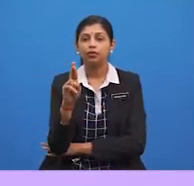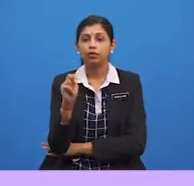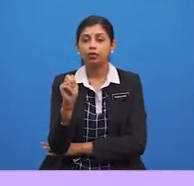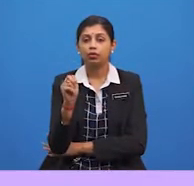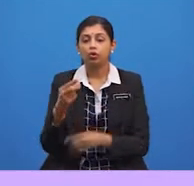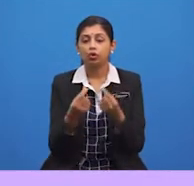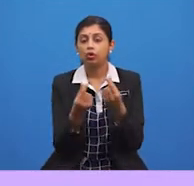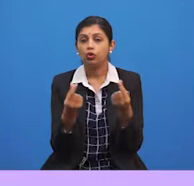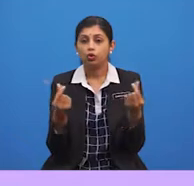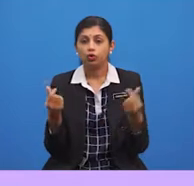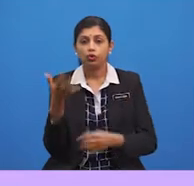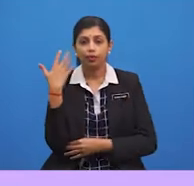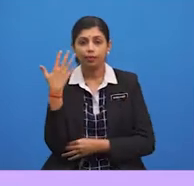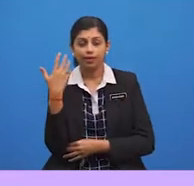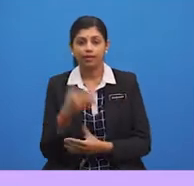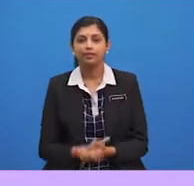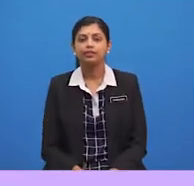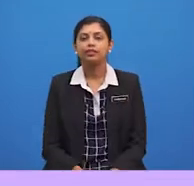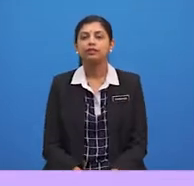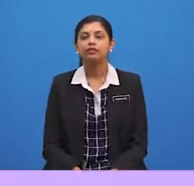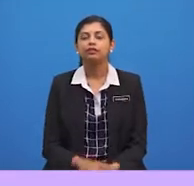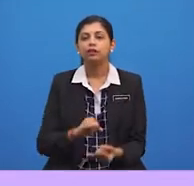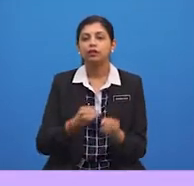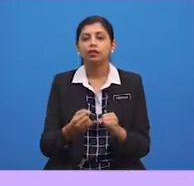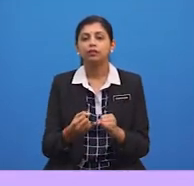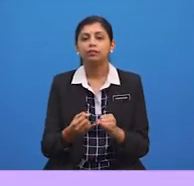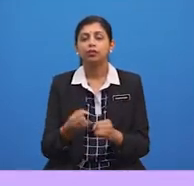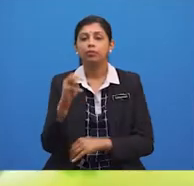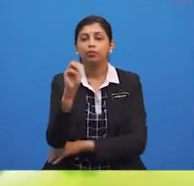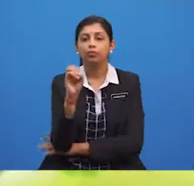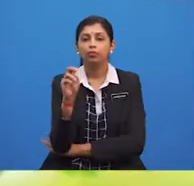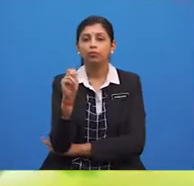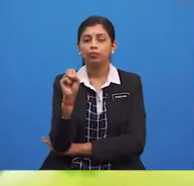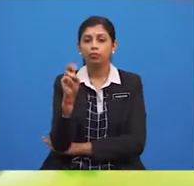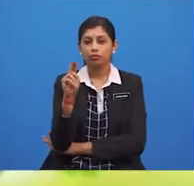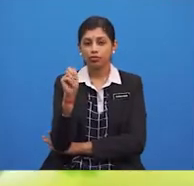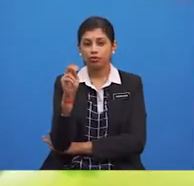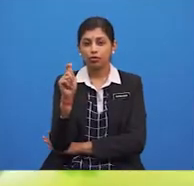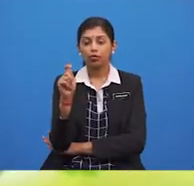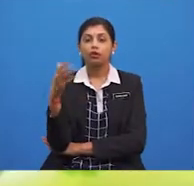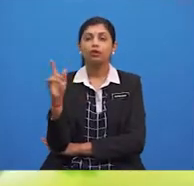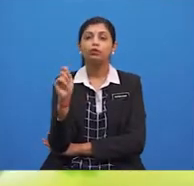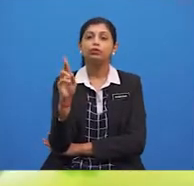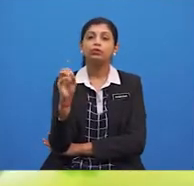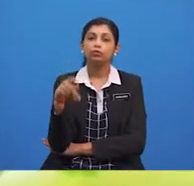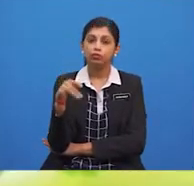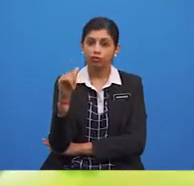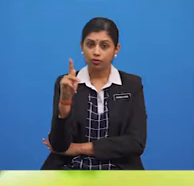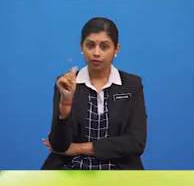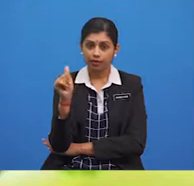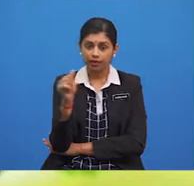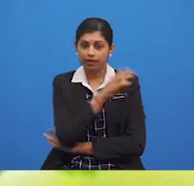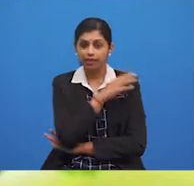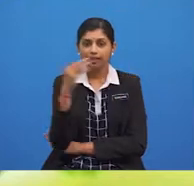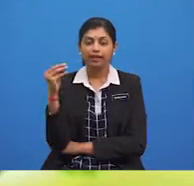iklim monsun tropika dan iklim khatulistiwa. Mari kita kaji iklim gurun